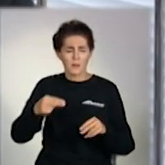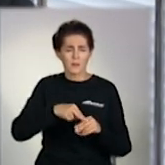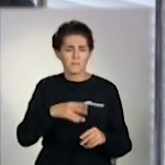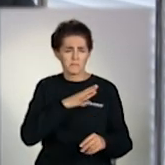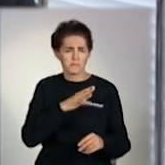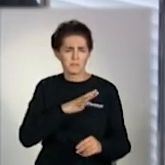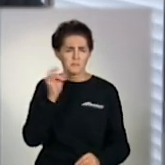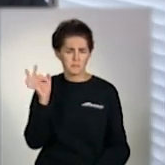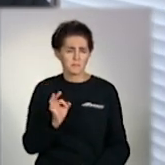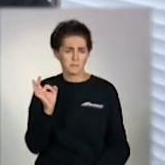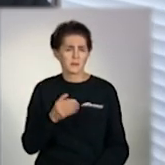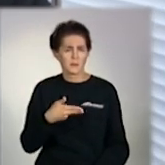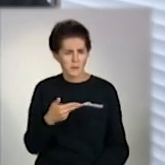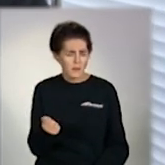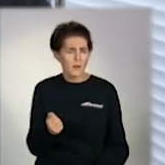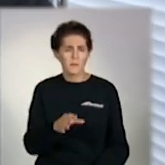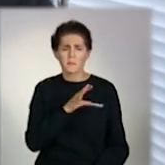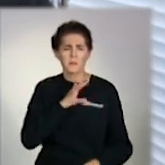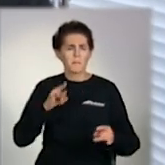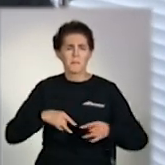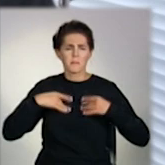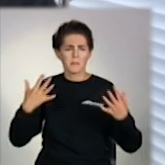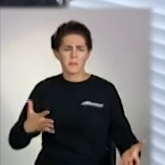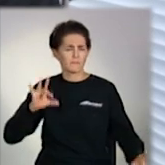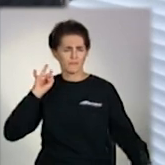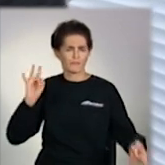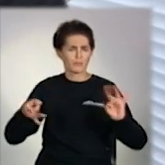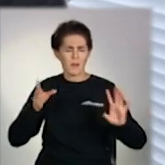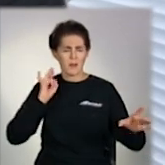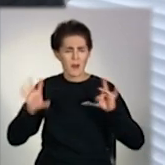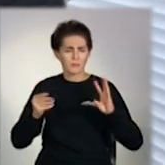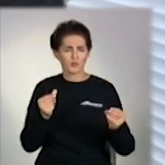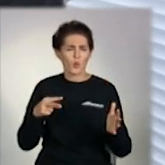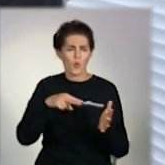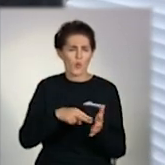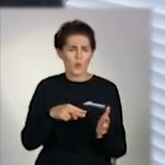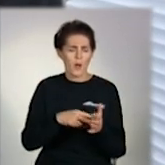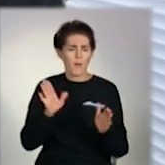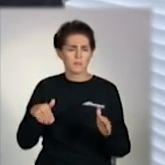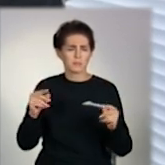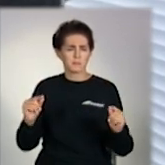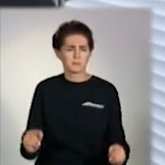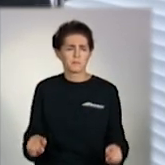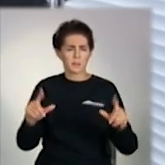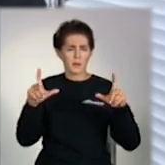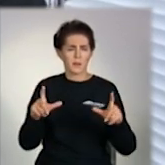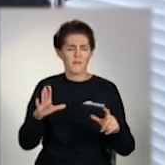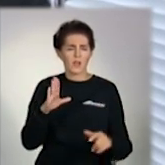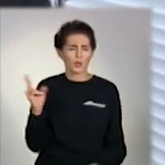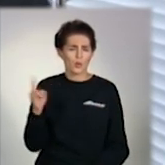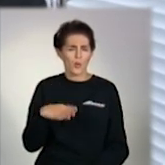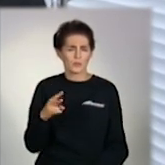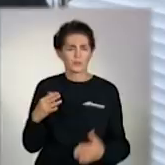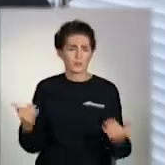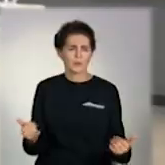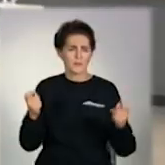Была скидка до праздничных и так далее, такая-то цена. Потом ее повысили и в ноябре